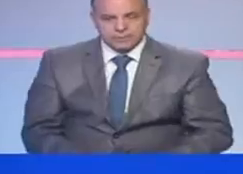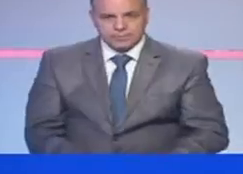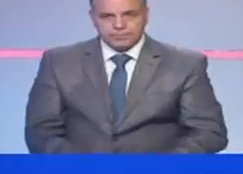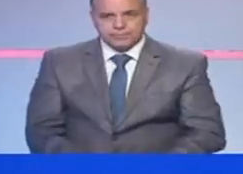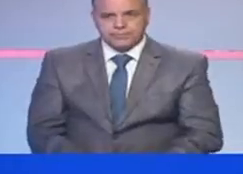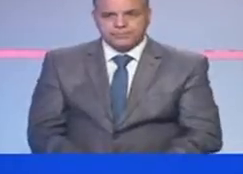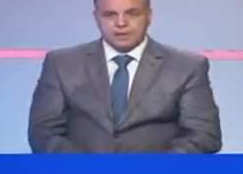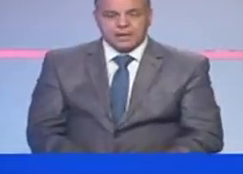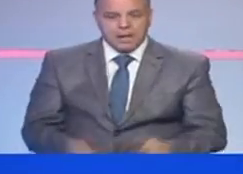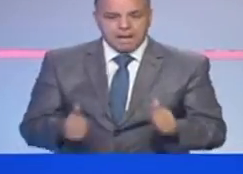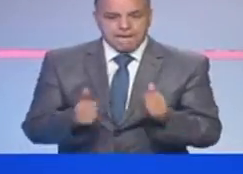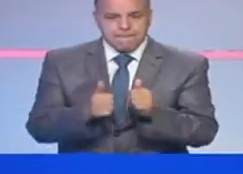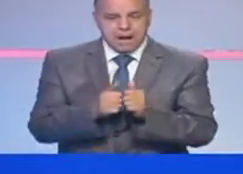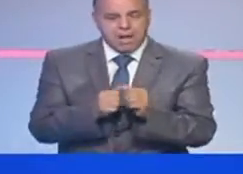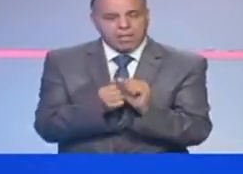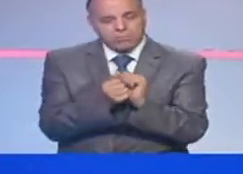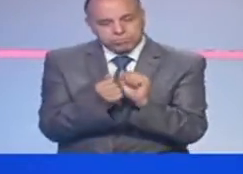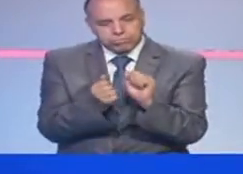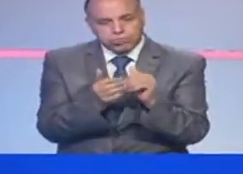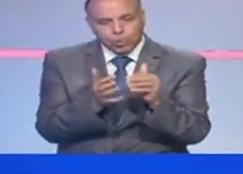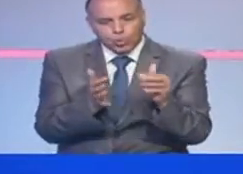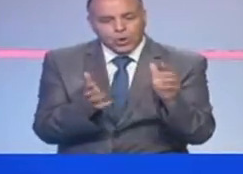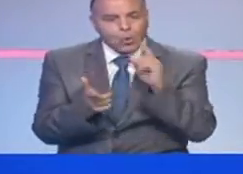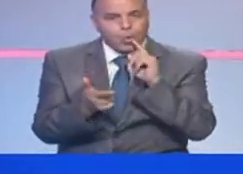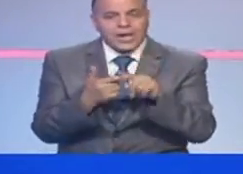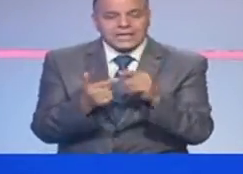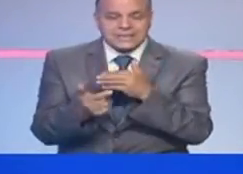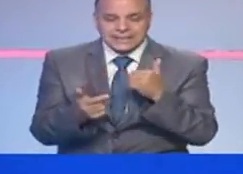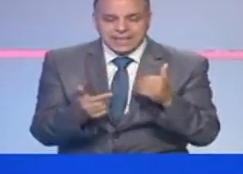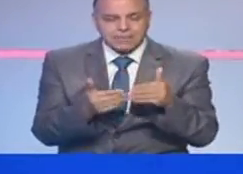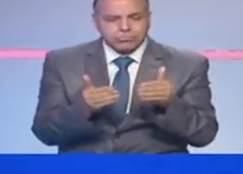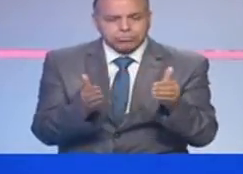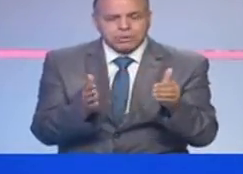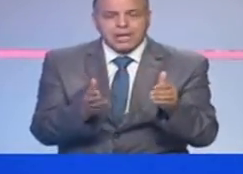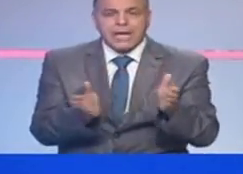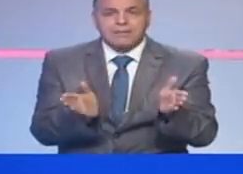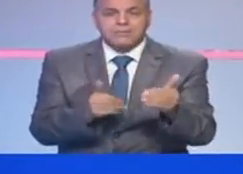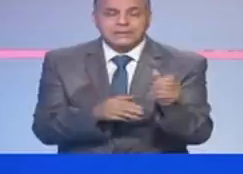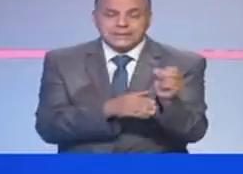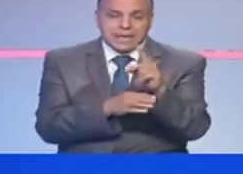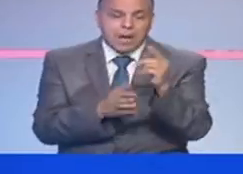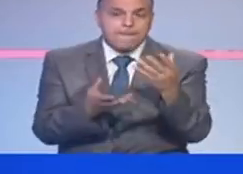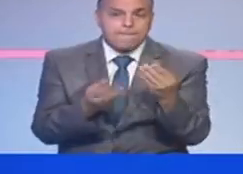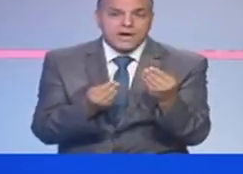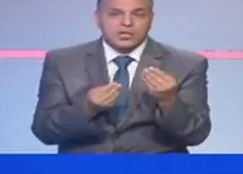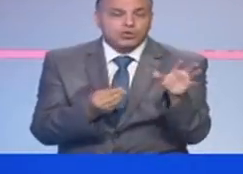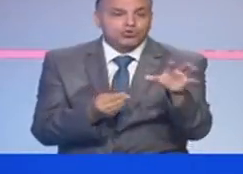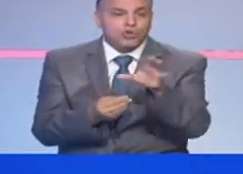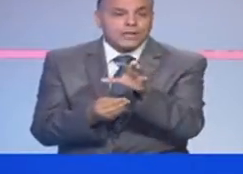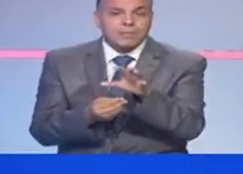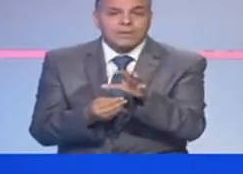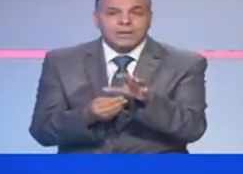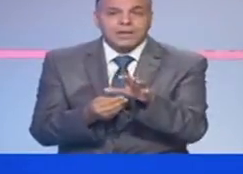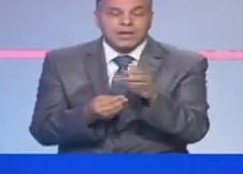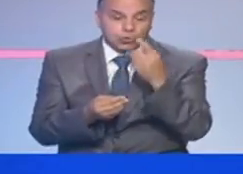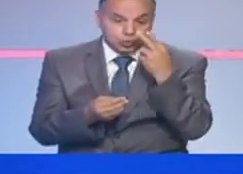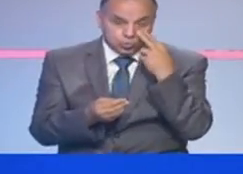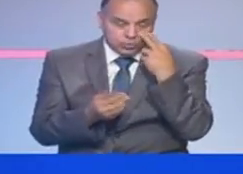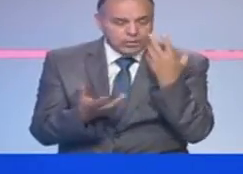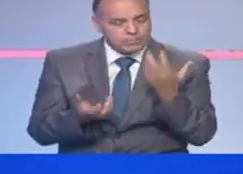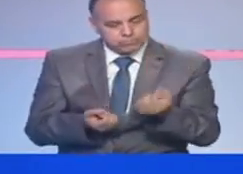ومع الانفراج المسجل في الوضع الصحي بدا القطاع السياحي في عدد من الجهات يشهد